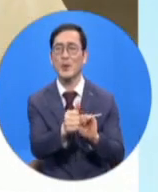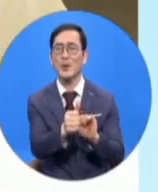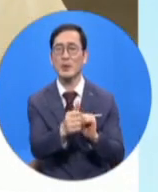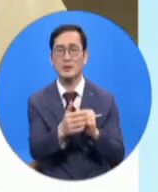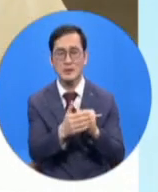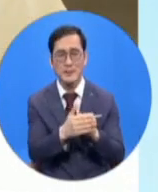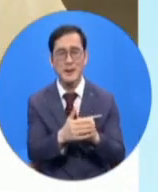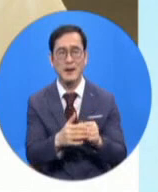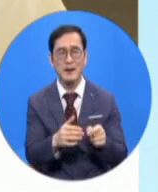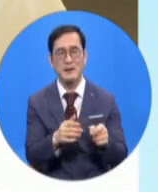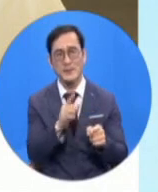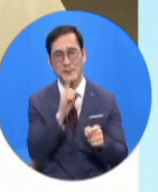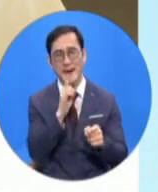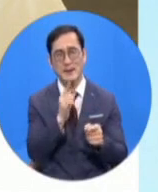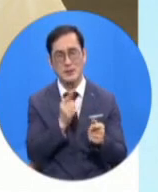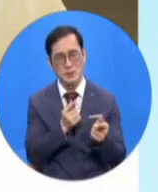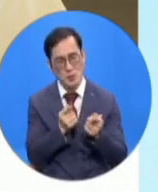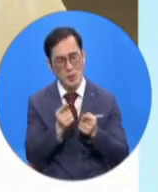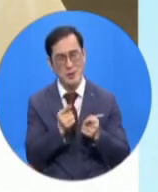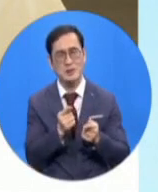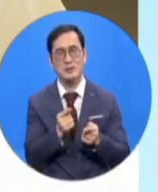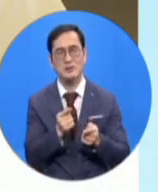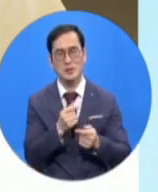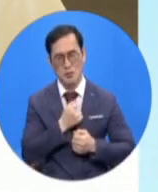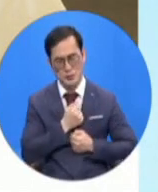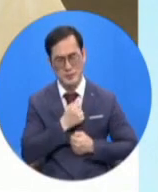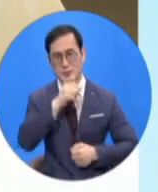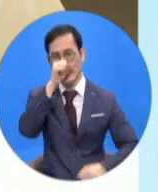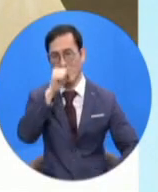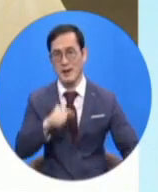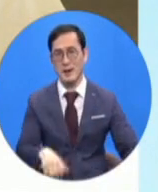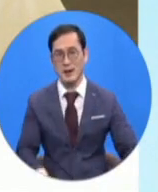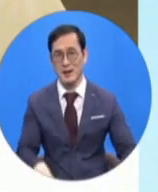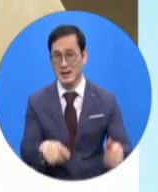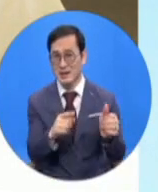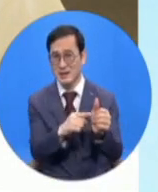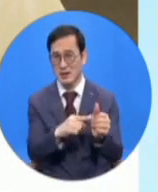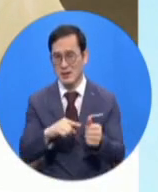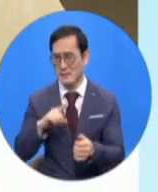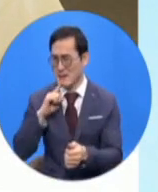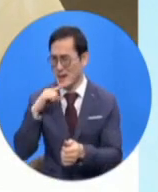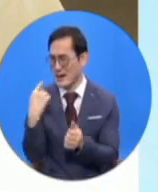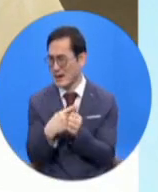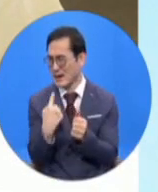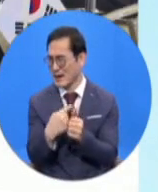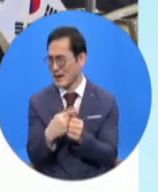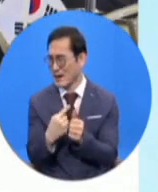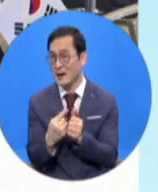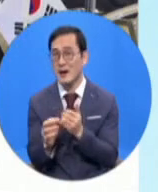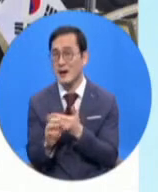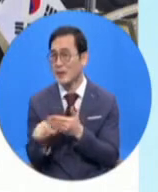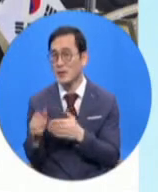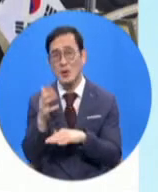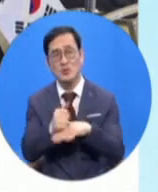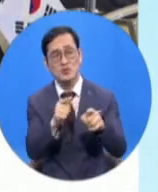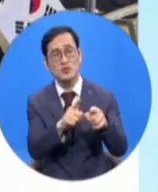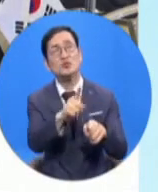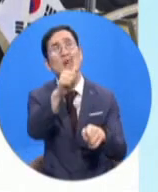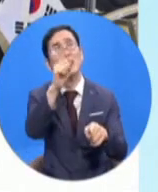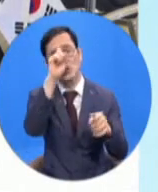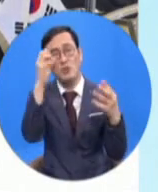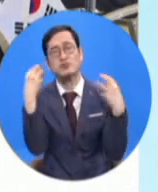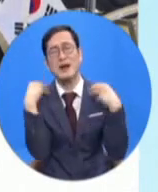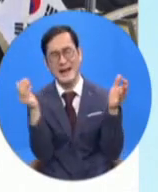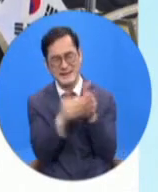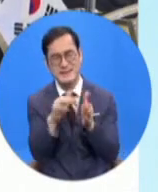좀 신중을 기할 필요가 있다는 생각이 들어요 왜냐 4 이런 문제가 논란이 되면 경우 정부에도 부담이 되는것이 oo 또 이런 문제 때문에 논란이 계속 의미